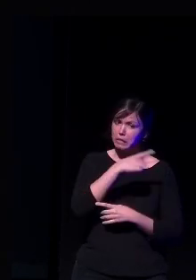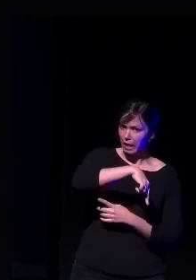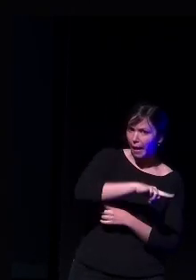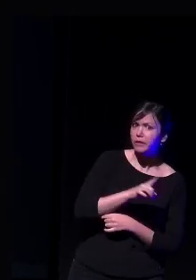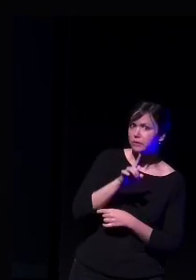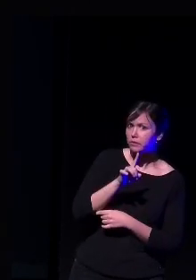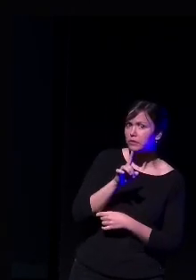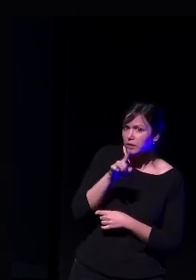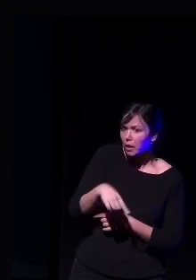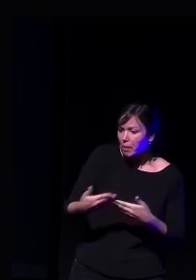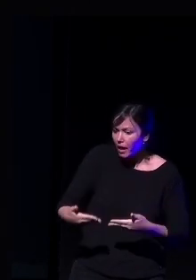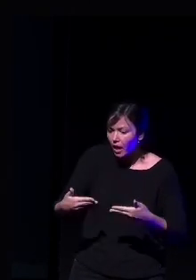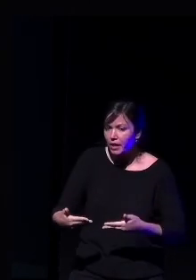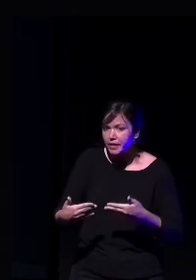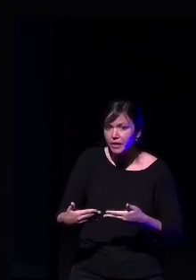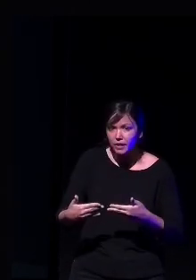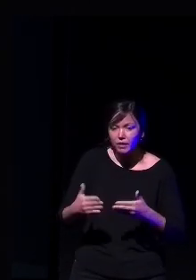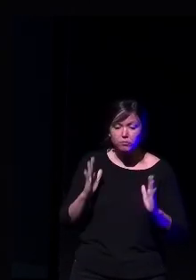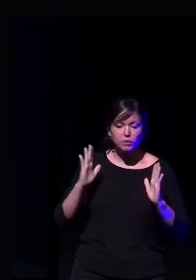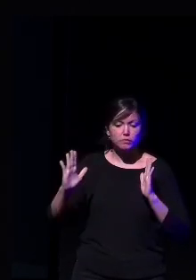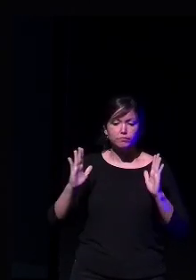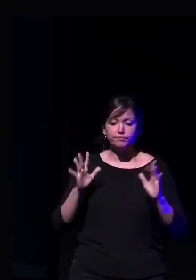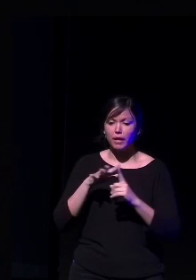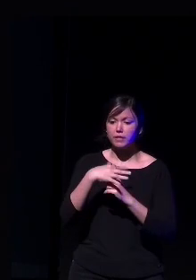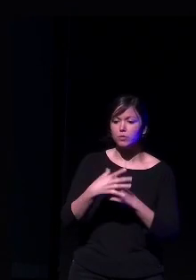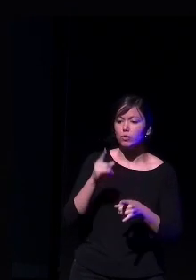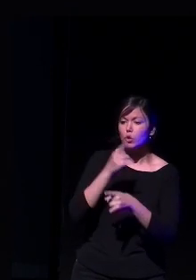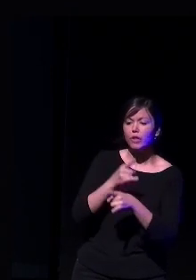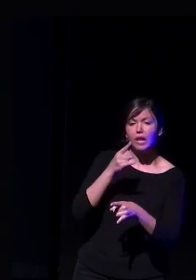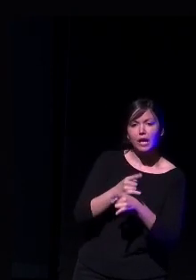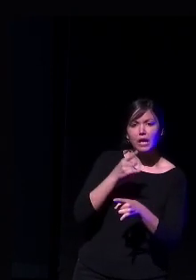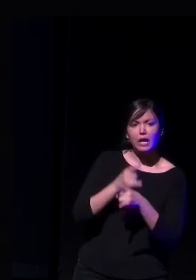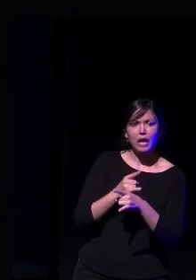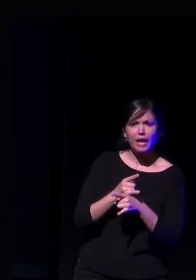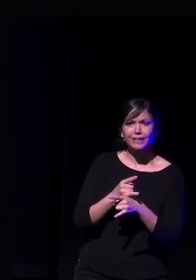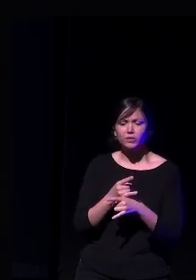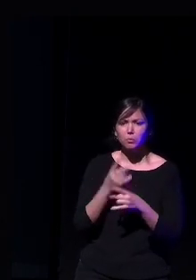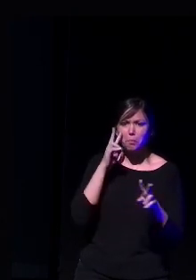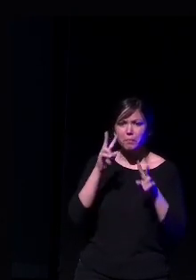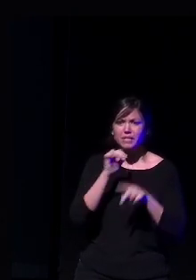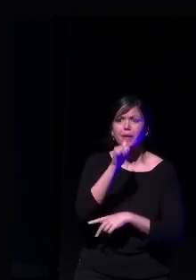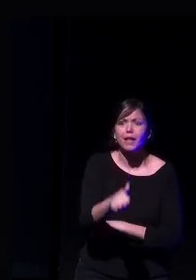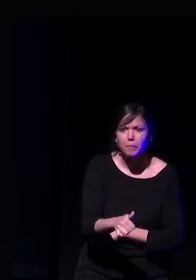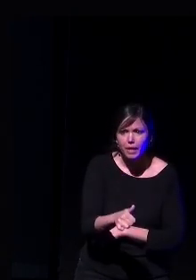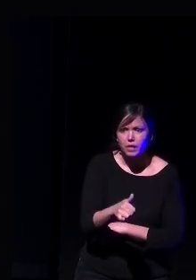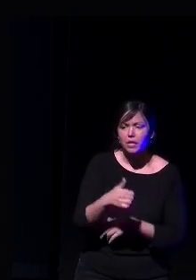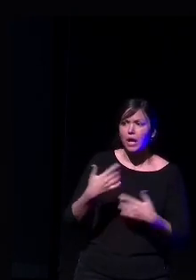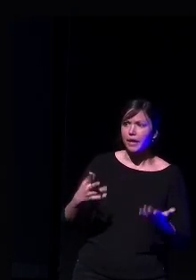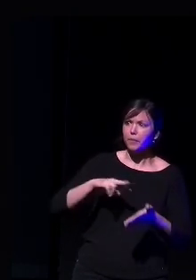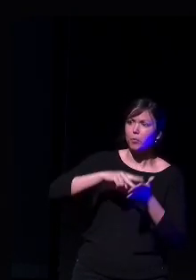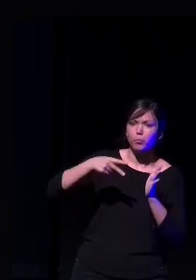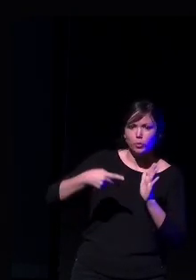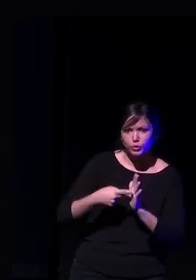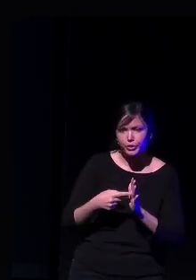també. I estem en un moment de la carn que sembla que sigui mal vista. Estem en un projecte